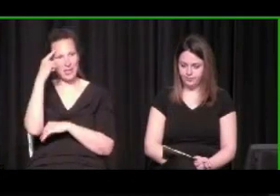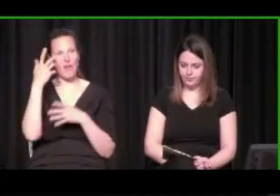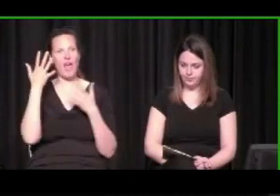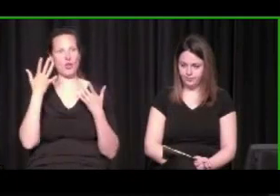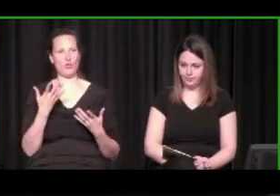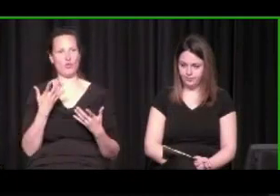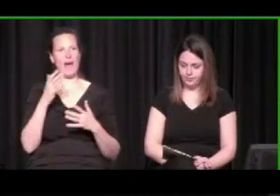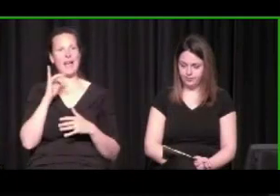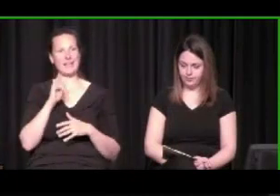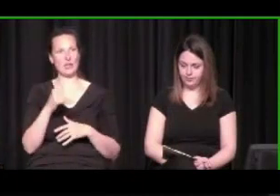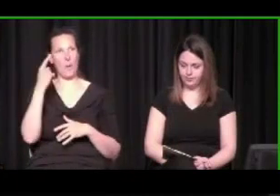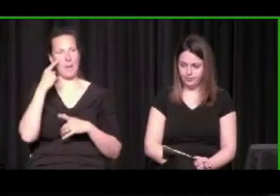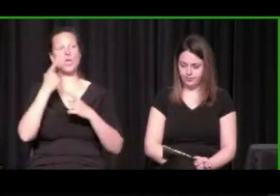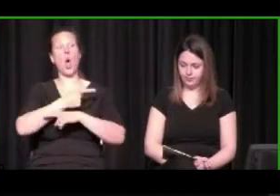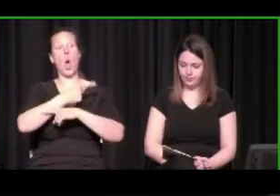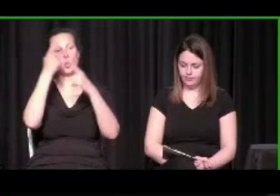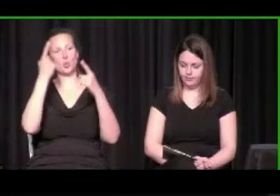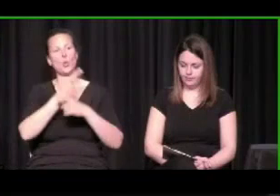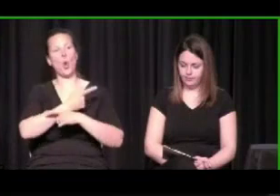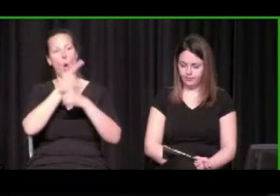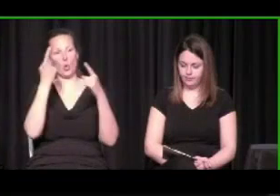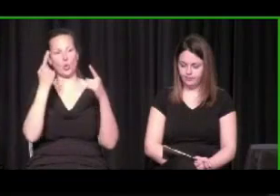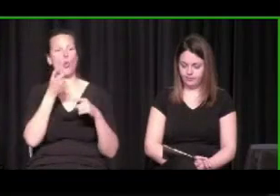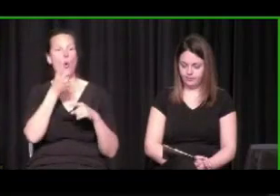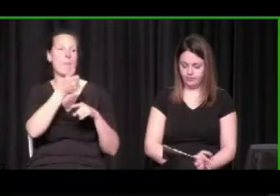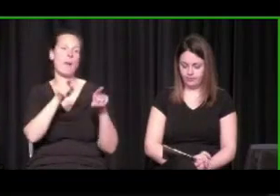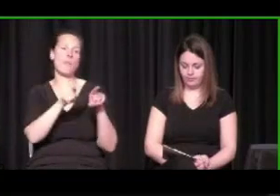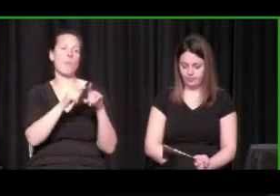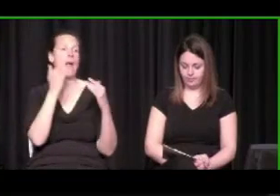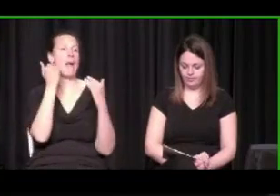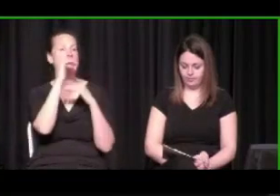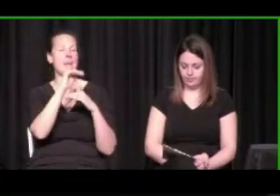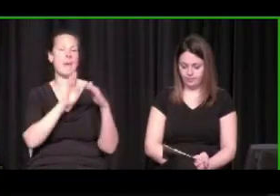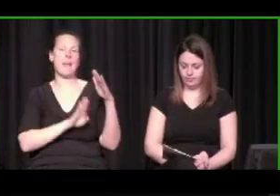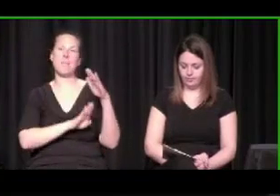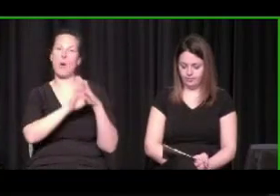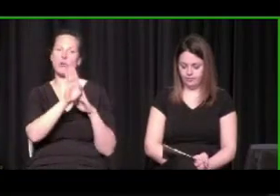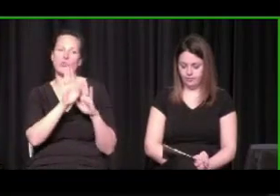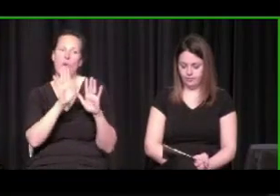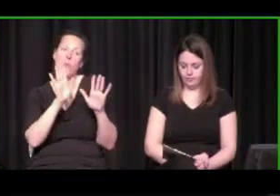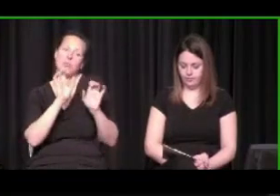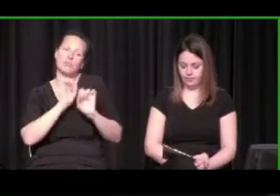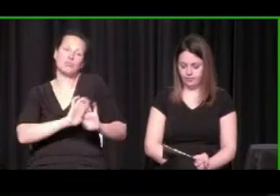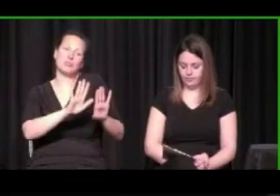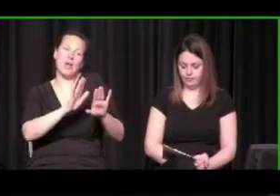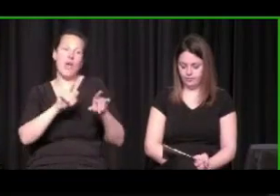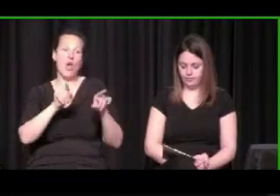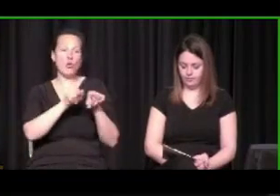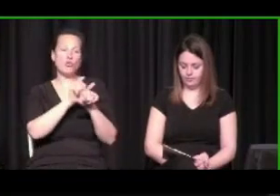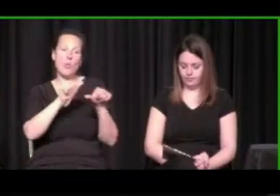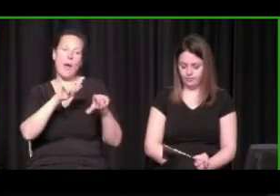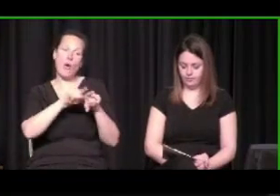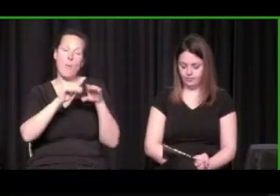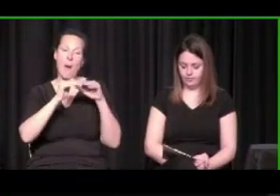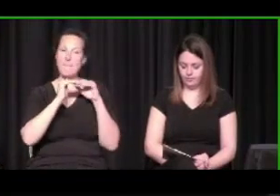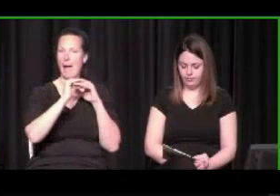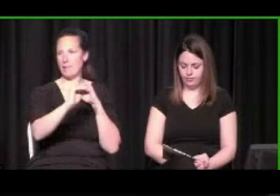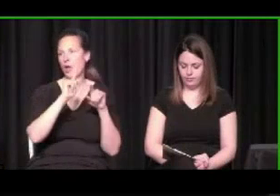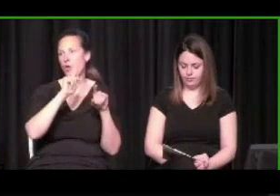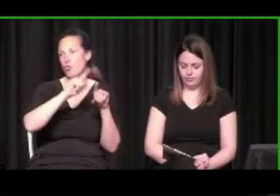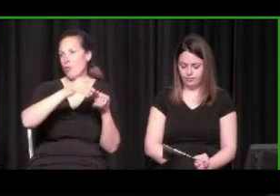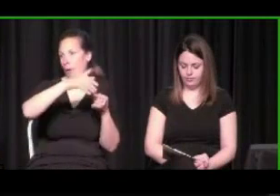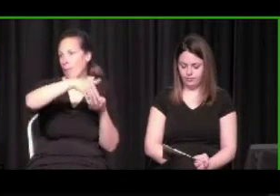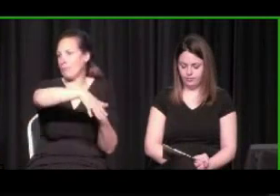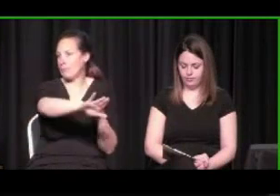souvent cette idée-là qu'un jour, la personne aurait atteint un plafond et que là, il y aurait quelque chose qui serait du maintien, comme si,